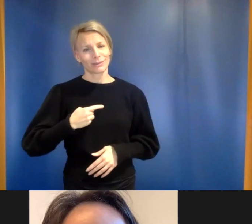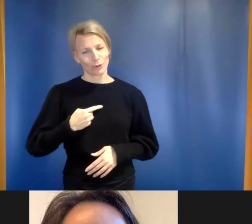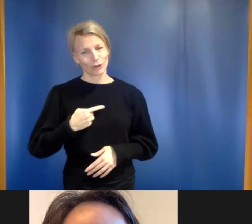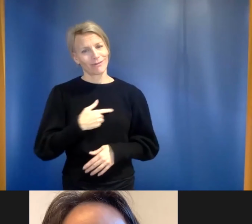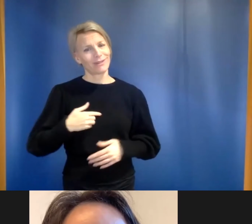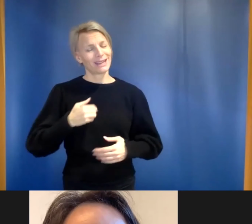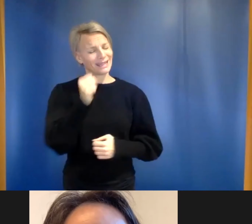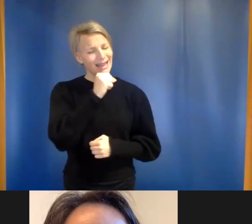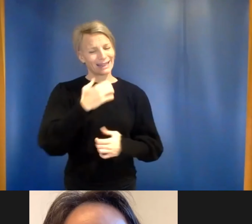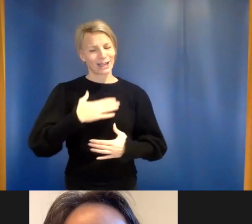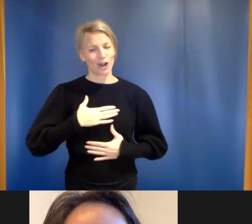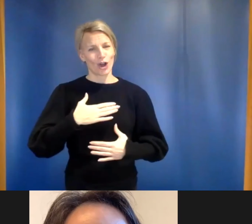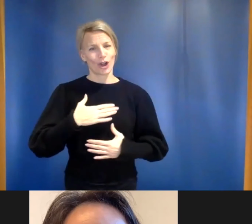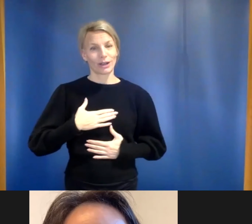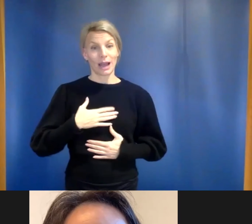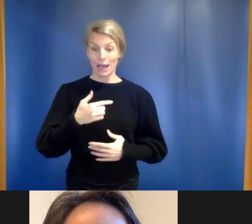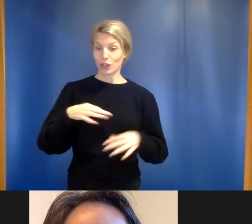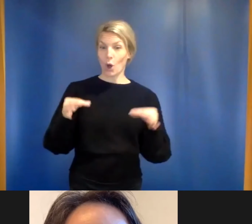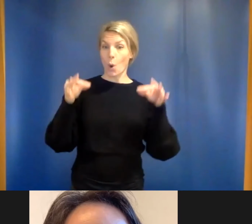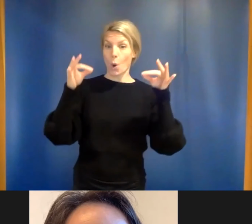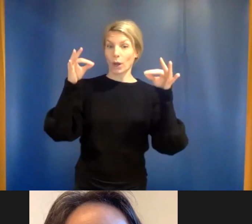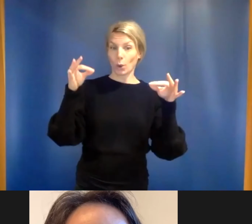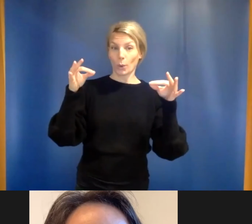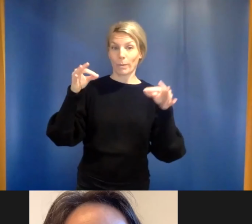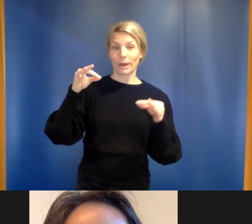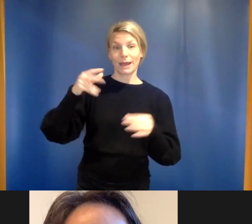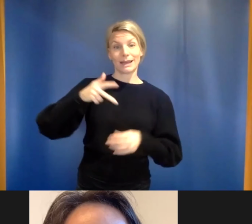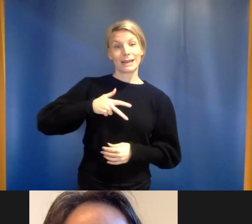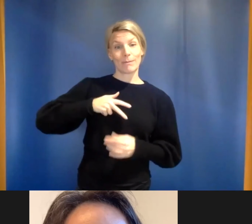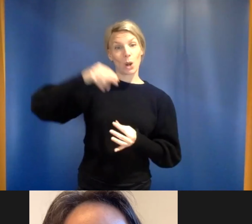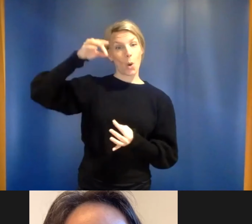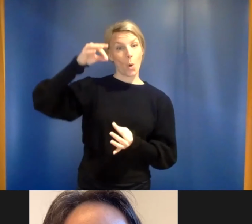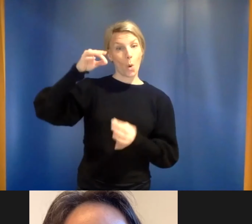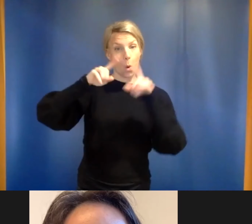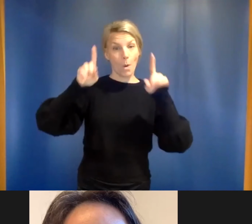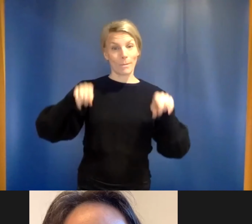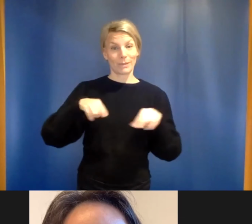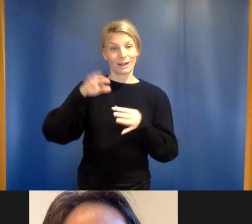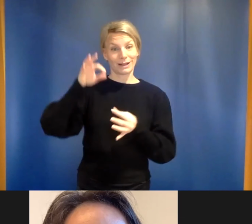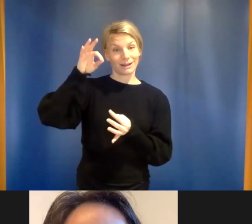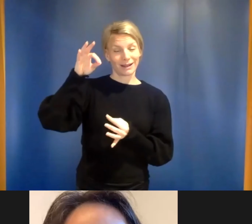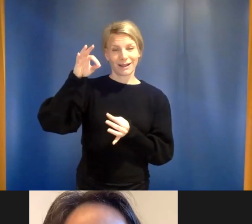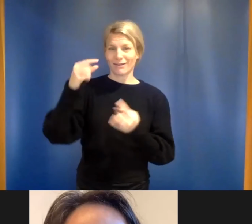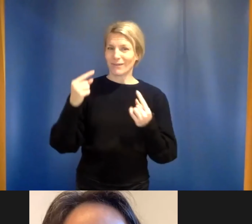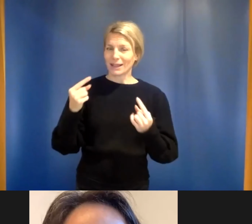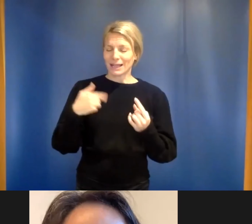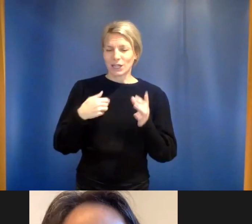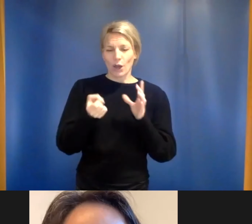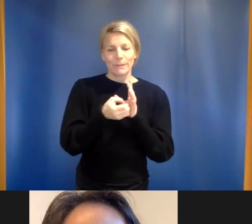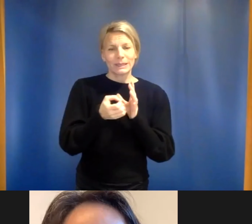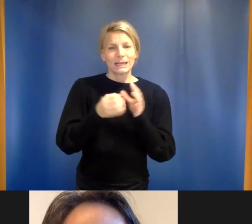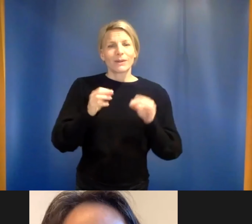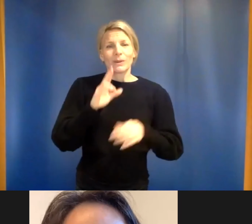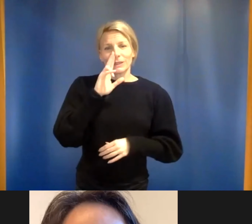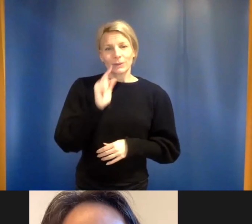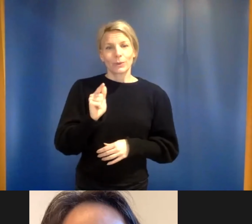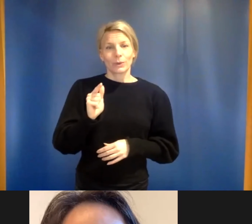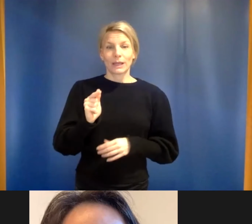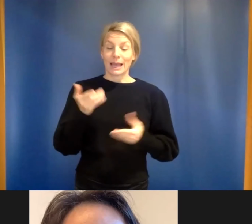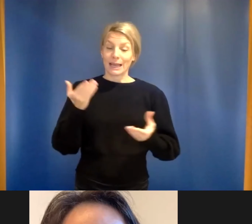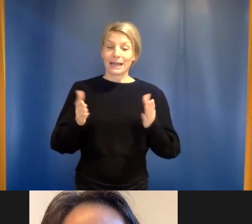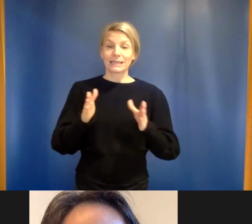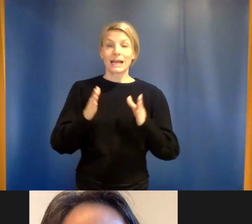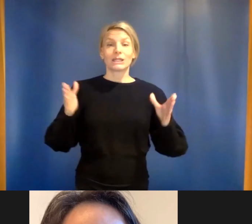Och jag ska hålla upp diplomet här naturligtvis. Vi har ett sådant fantastiskt diplom jag ska beskriva det. Det är en ganska stor